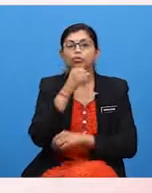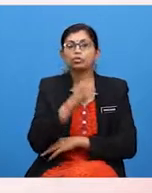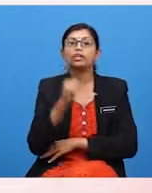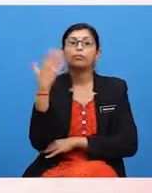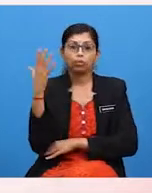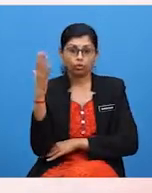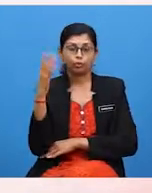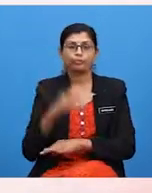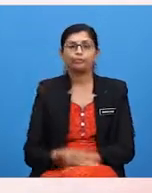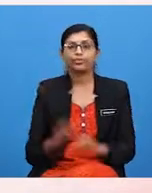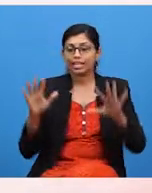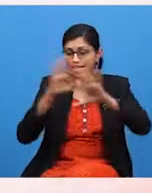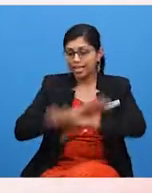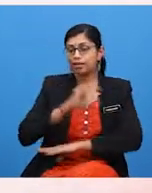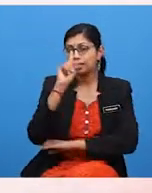dalam usia pokok.